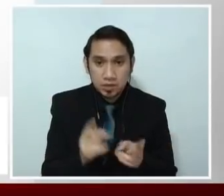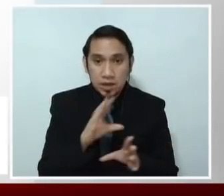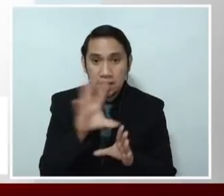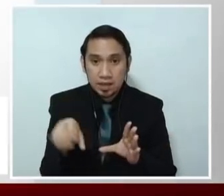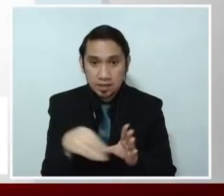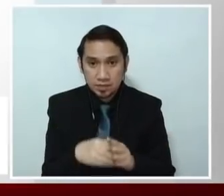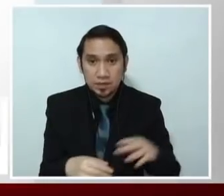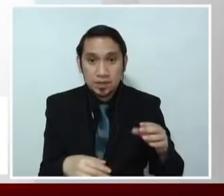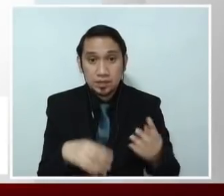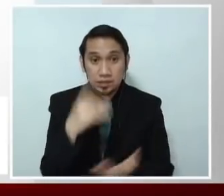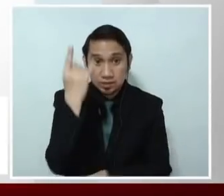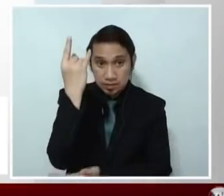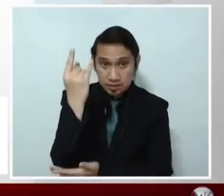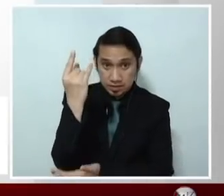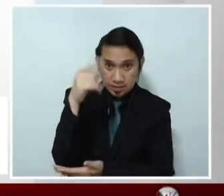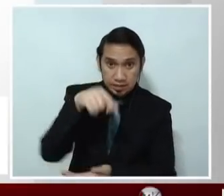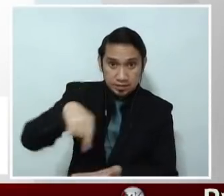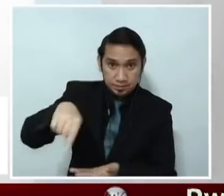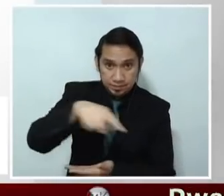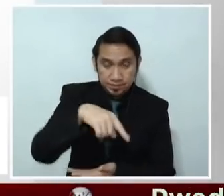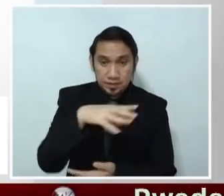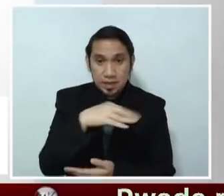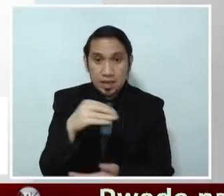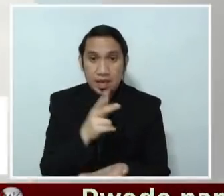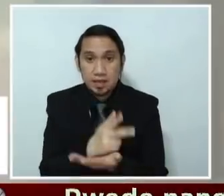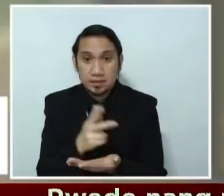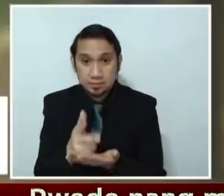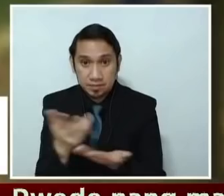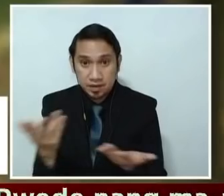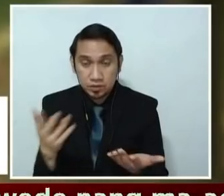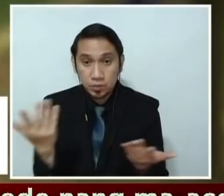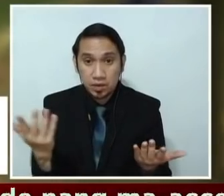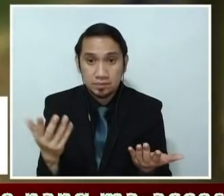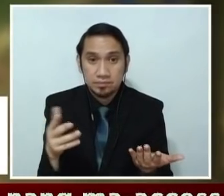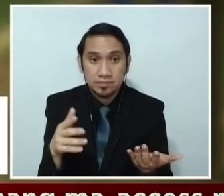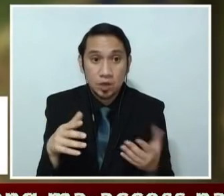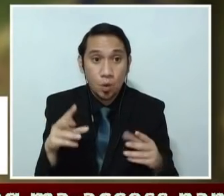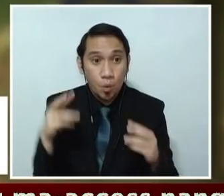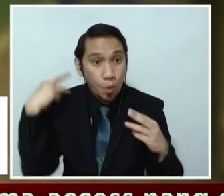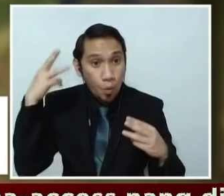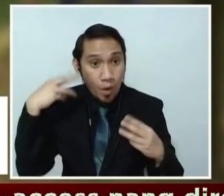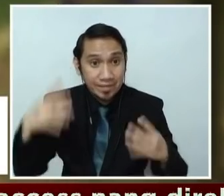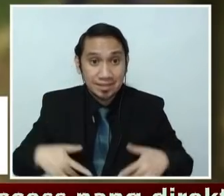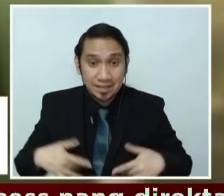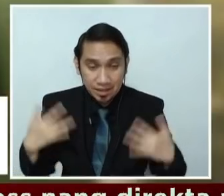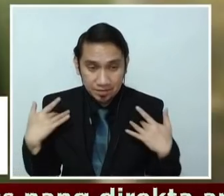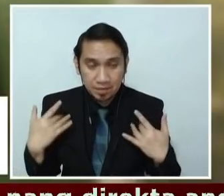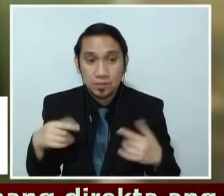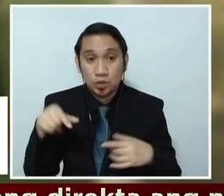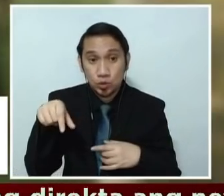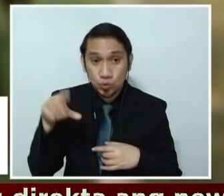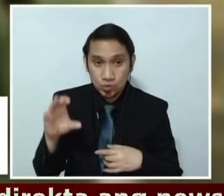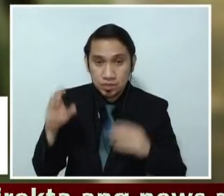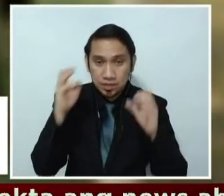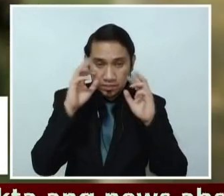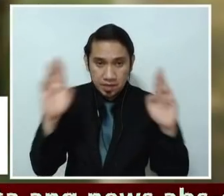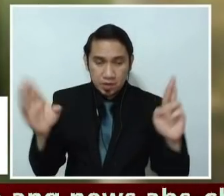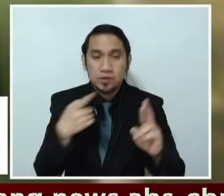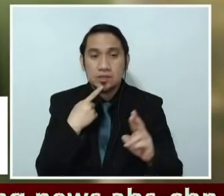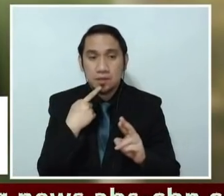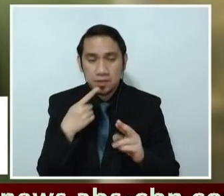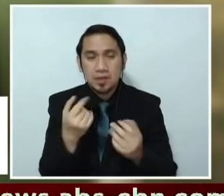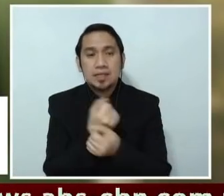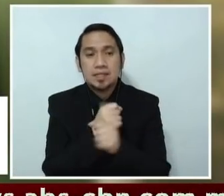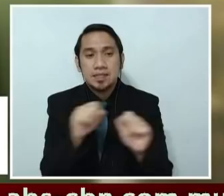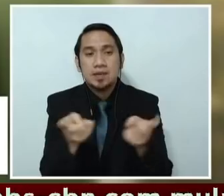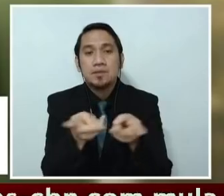dyan ang Quezon Memorial Circle at Parks and Wildlife. Para kay QC Mayor Joy Belmonte, ligtas ang mga lugar na